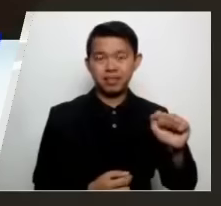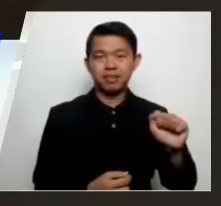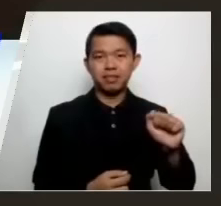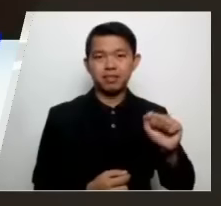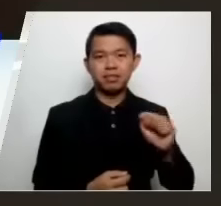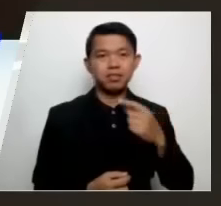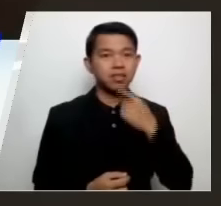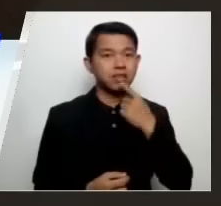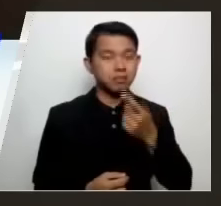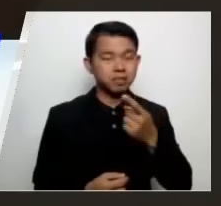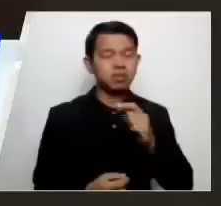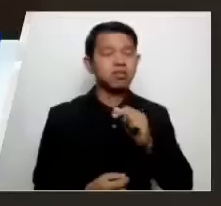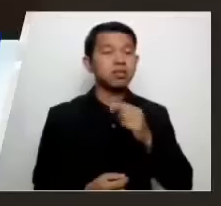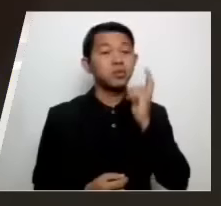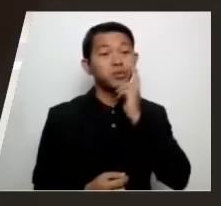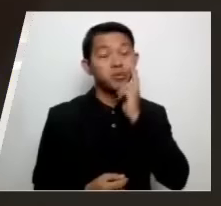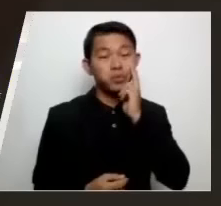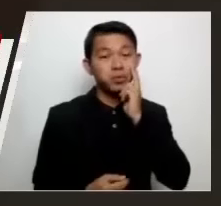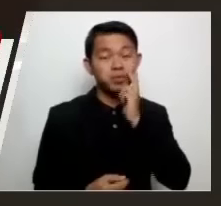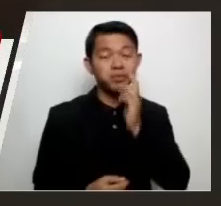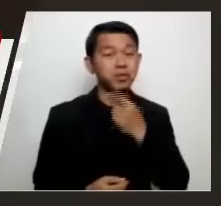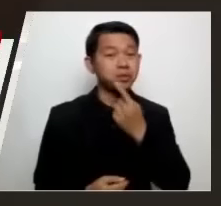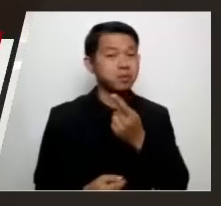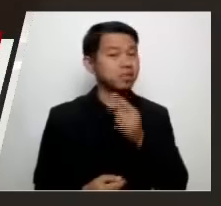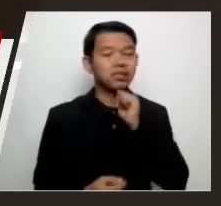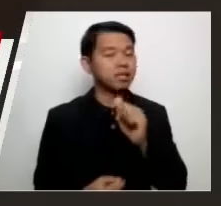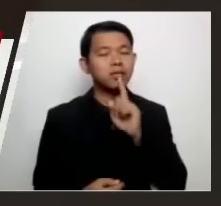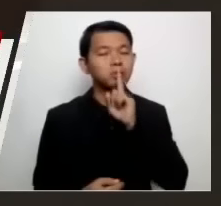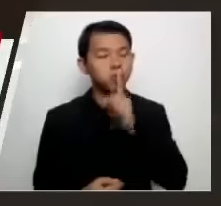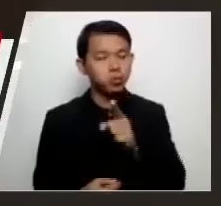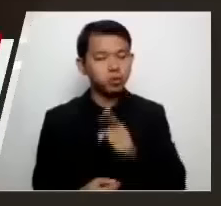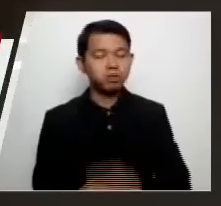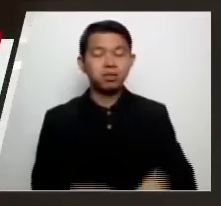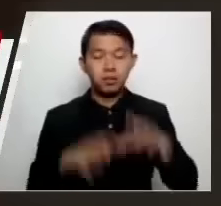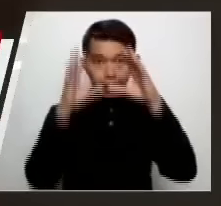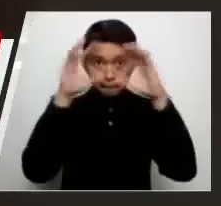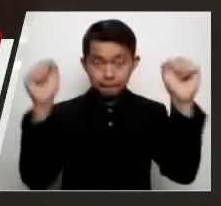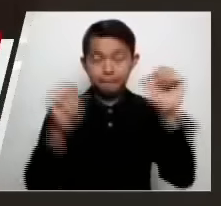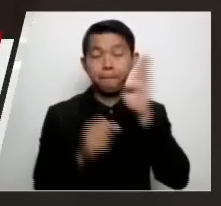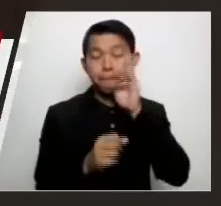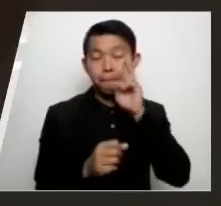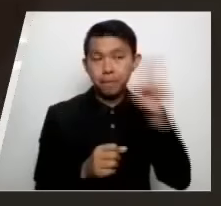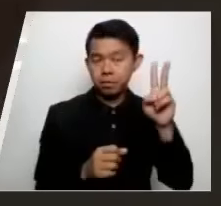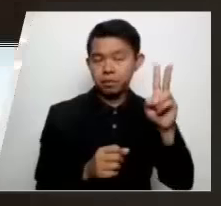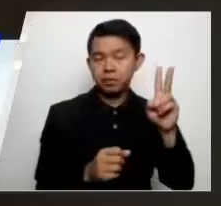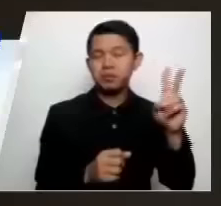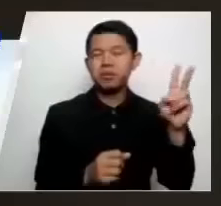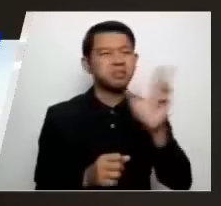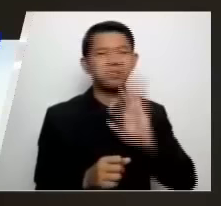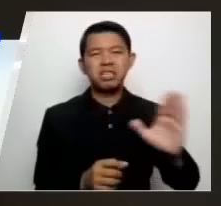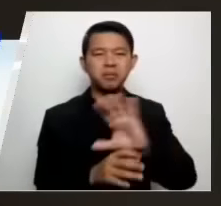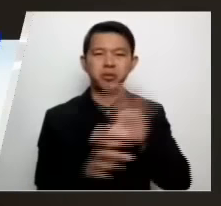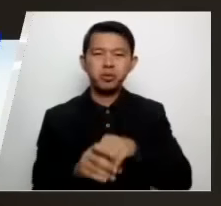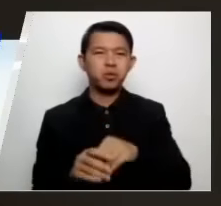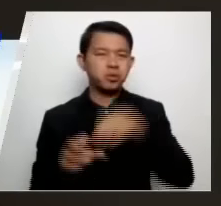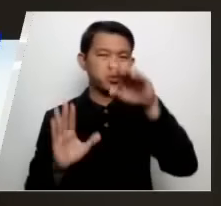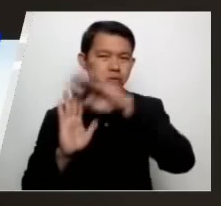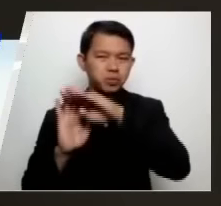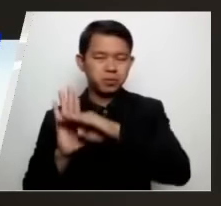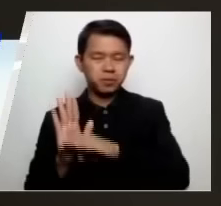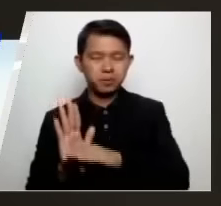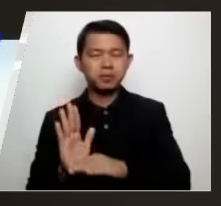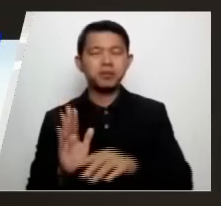PIDEA asserts that President Marcos Jr. is not and was never in its watch list. Hindi naman po yan ibig